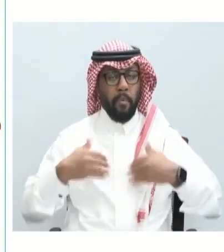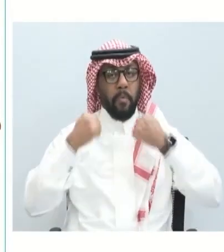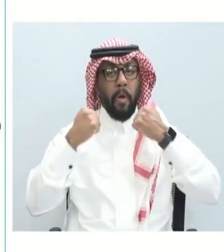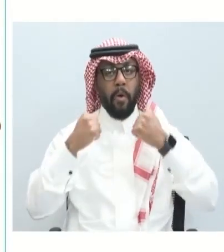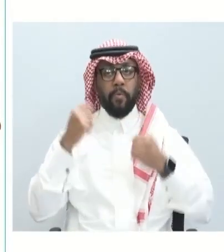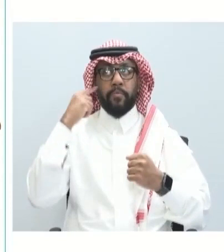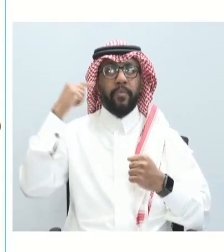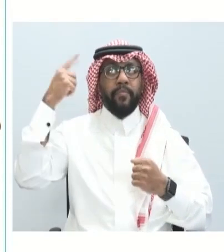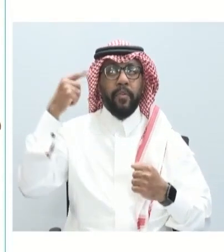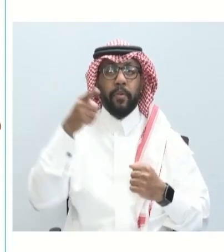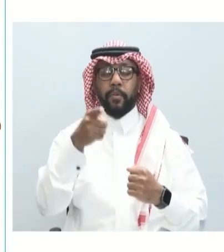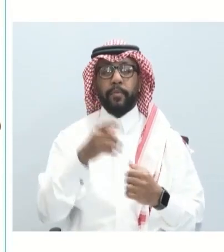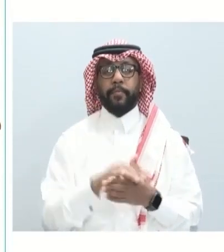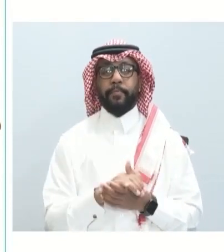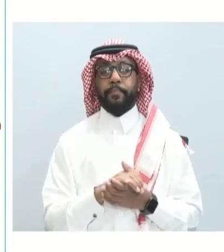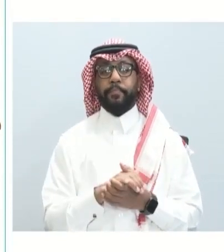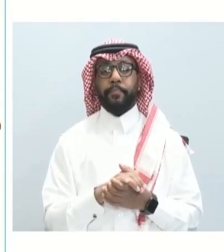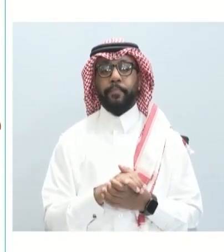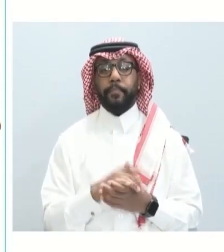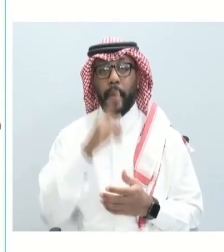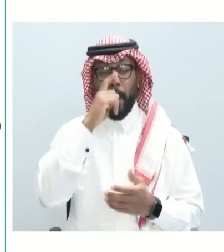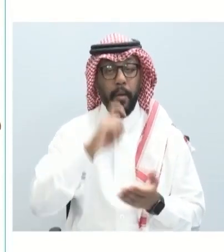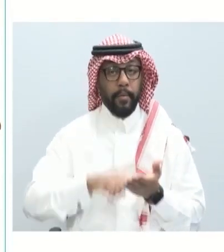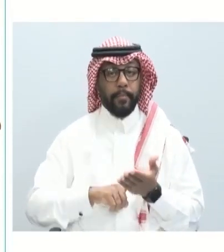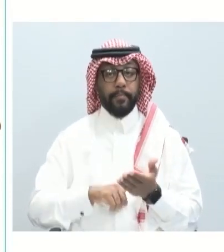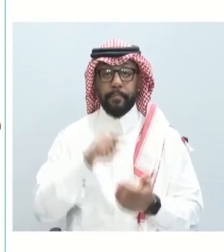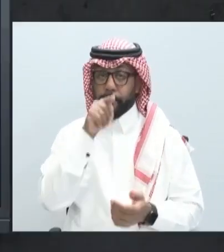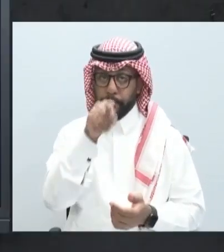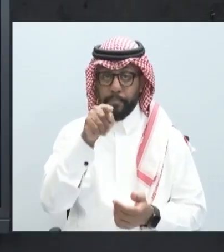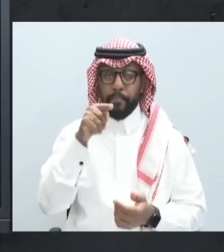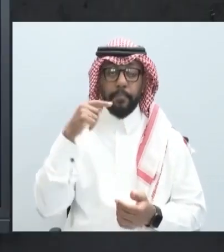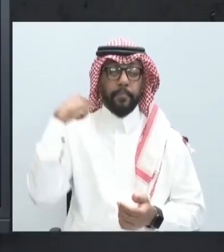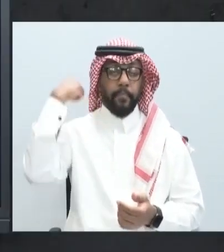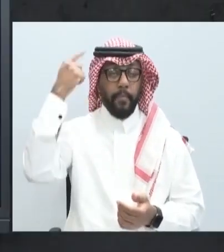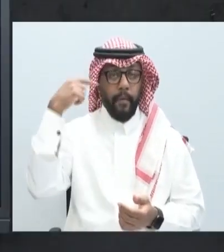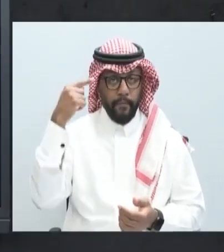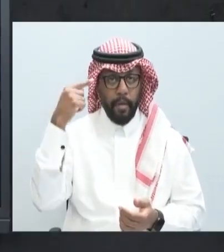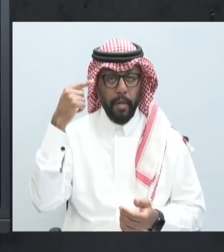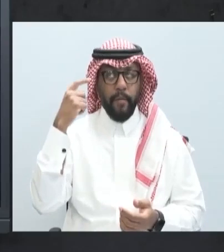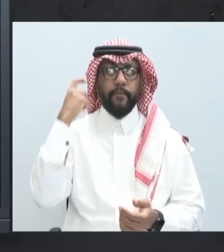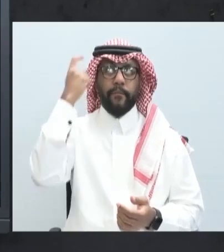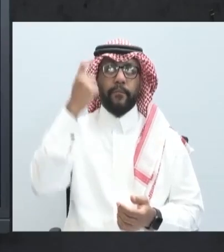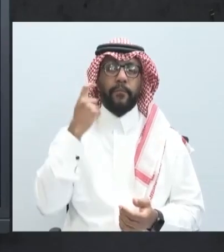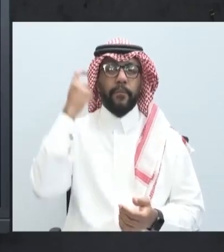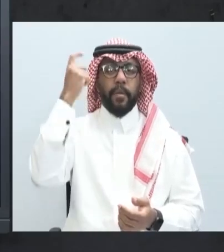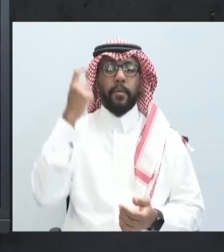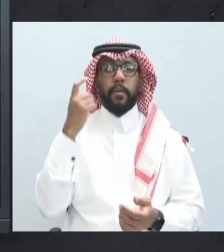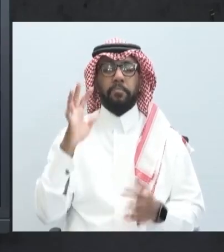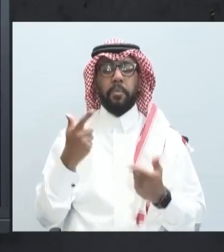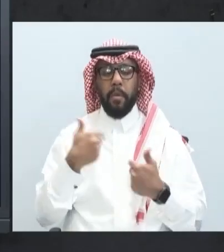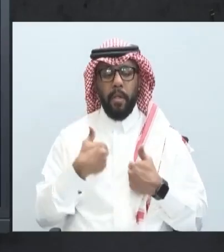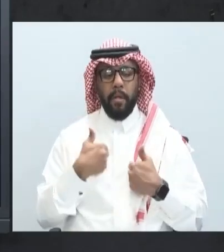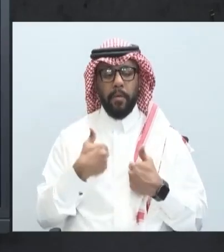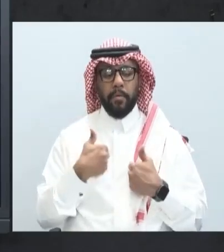لك عزيزي الطالب يجب عليك التفكير في موقف مماثل يمكنكم من خلال